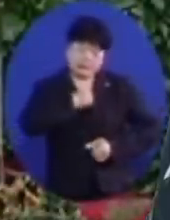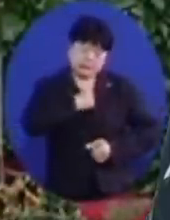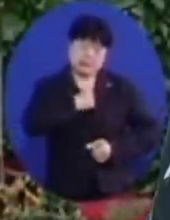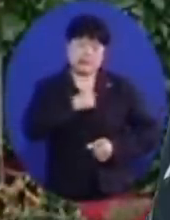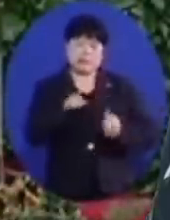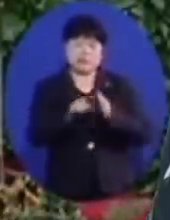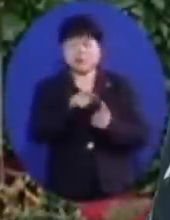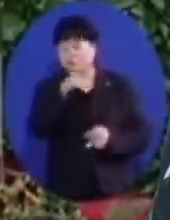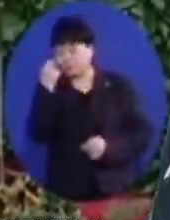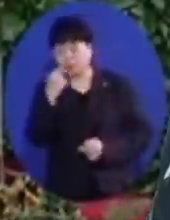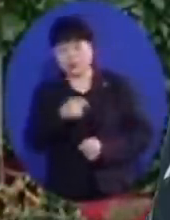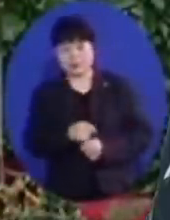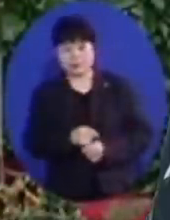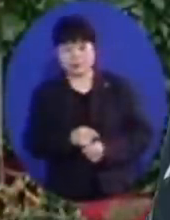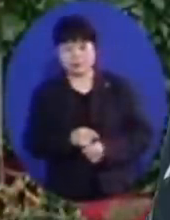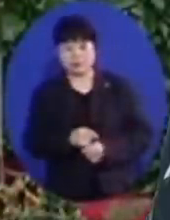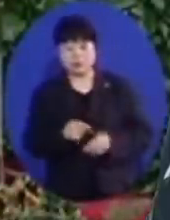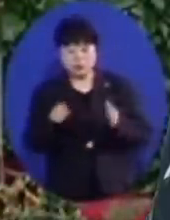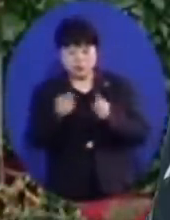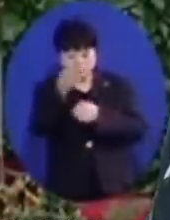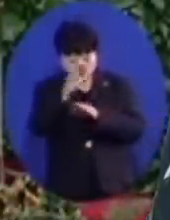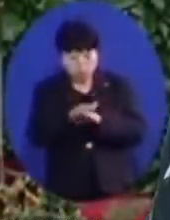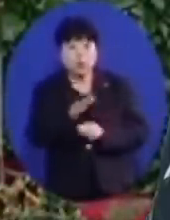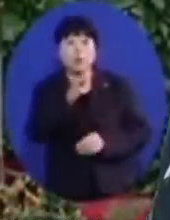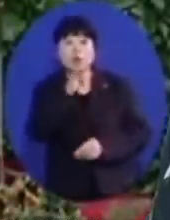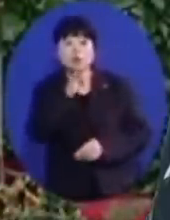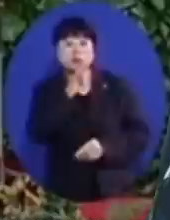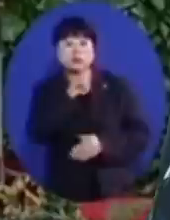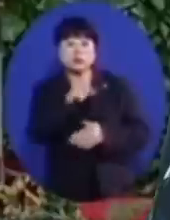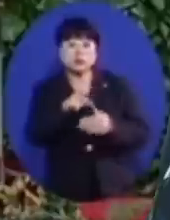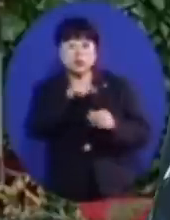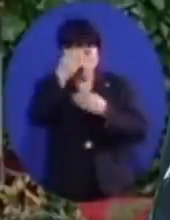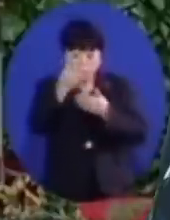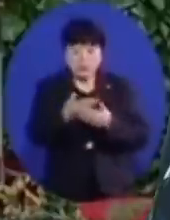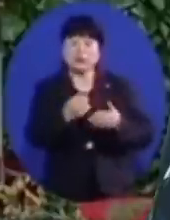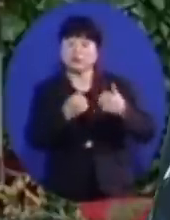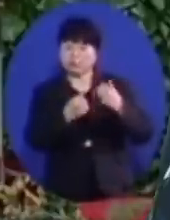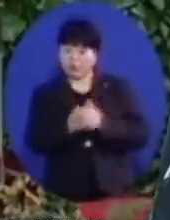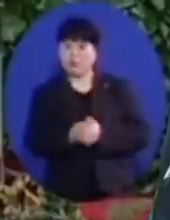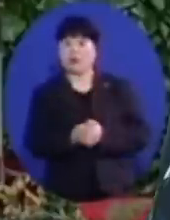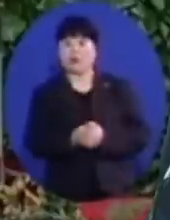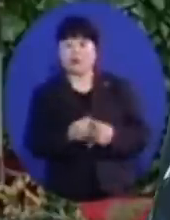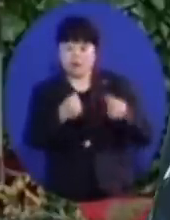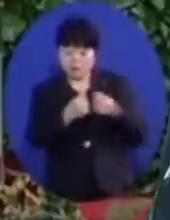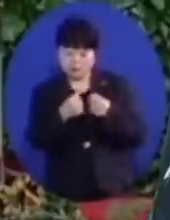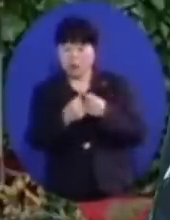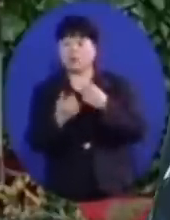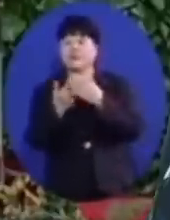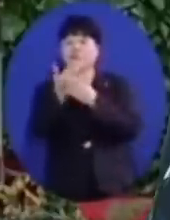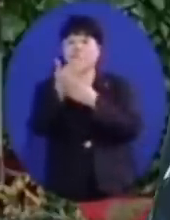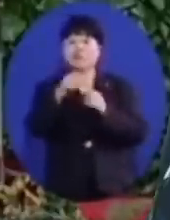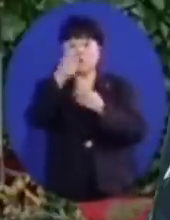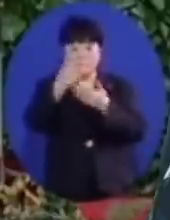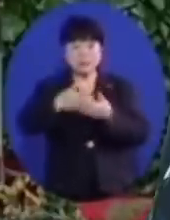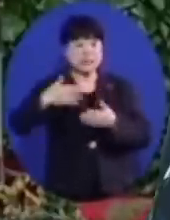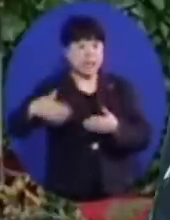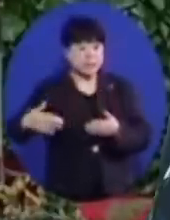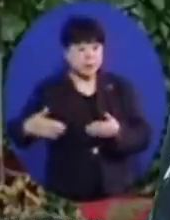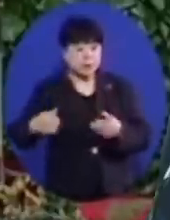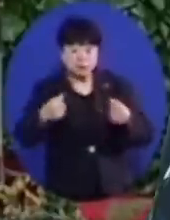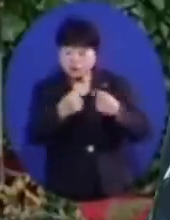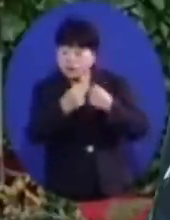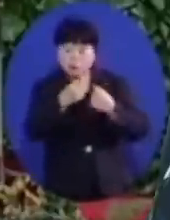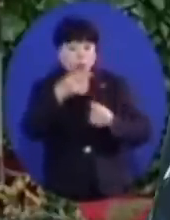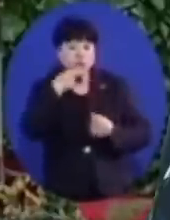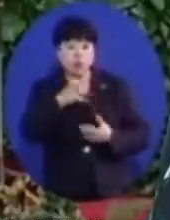신자냐 신자입니다 속에는 구원받았기 때문에 그런 싸움이 있는 것입니다 고구마 맞은 사람은 그런